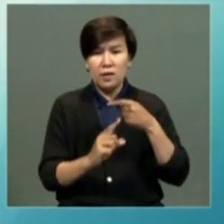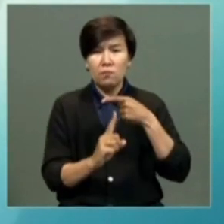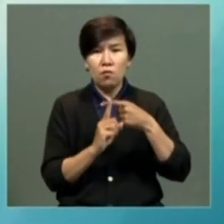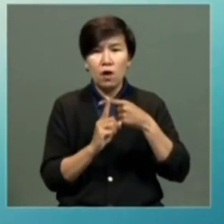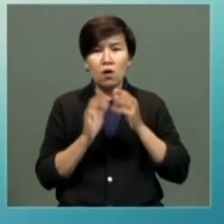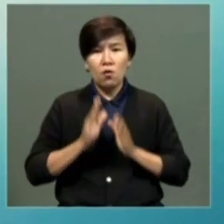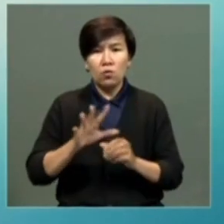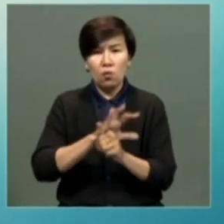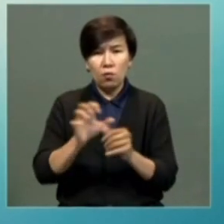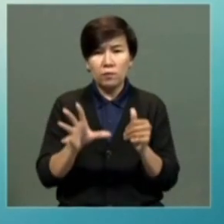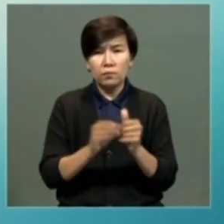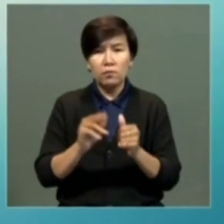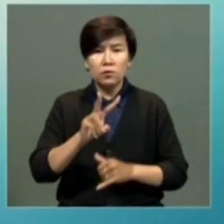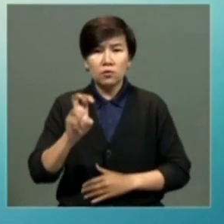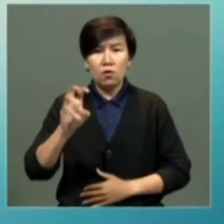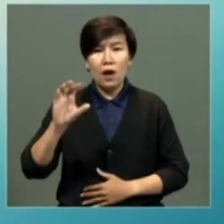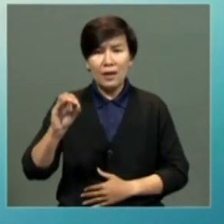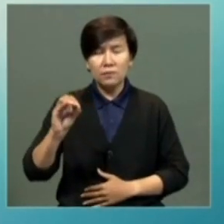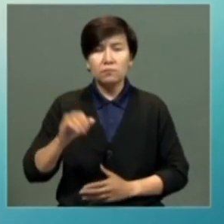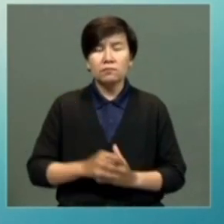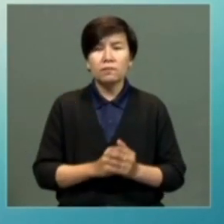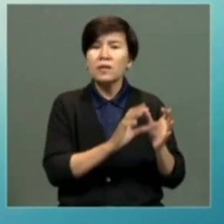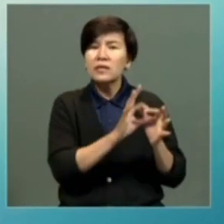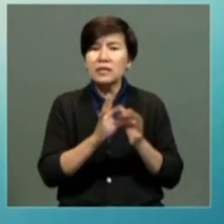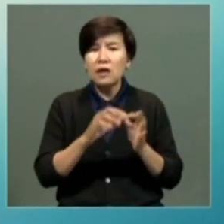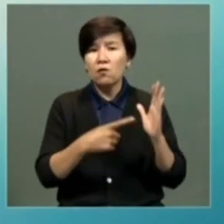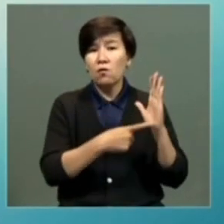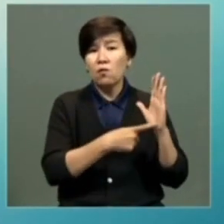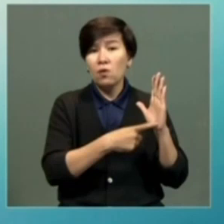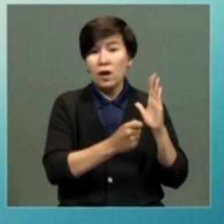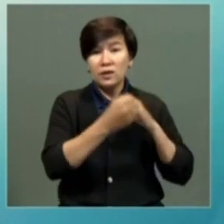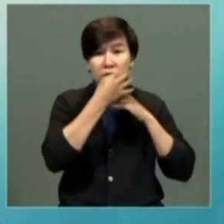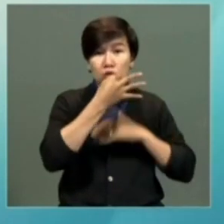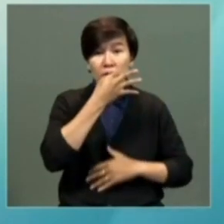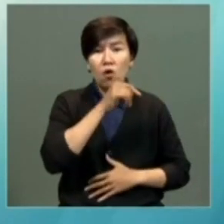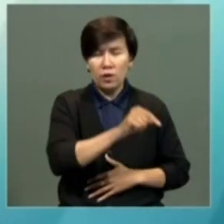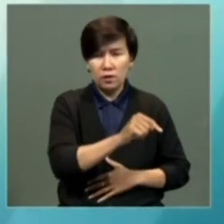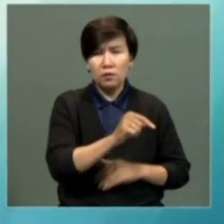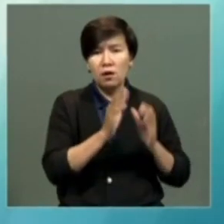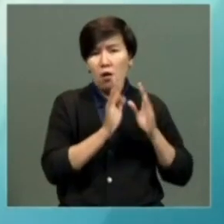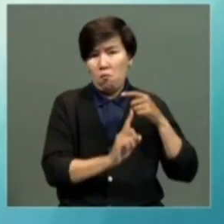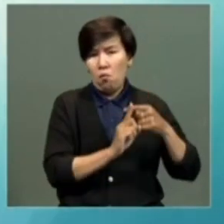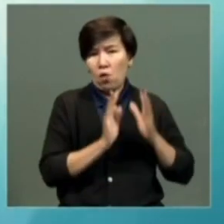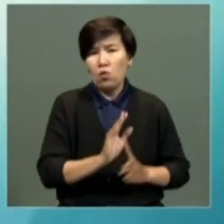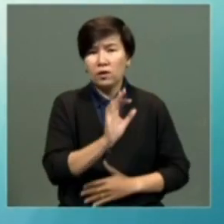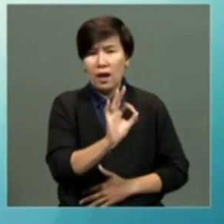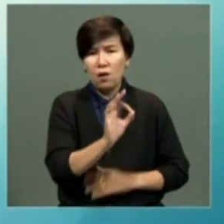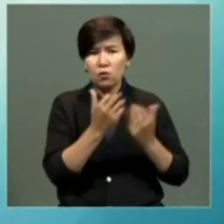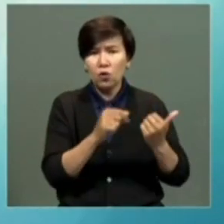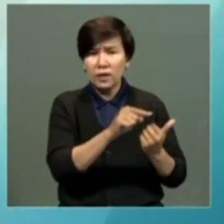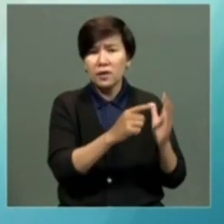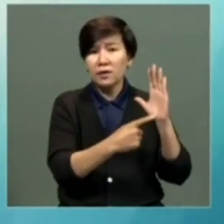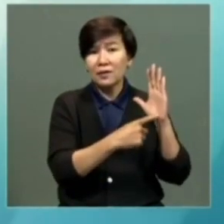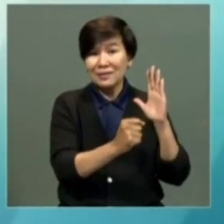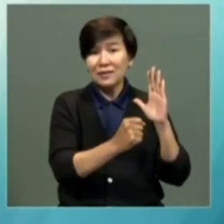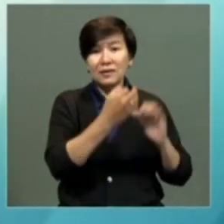กลุ่มก้อนของทางสมุทรสาครเนี่ย9รายจะเห็นนะครับว่าแนวโน้มของสมุทรสาครก็ลดลงนะครับต้องขอบคุณทางพี่น้อง